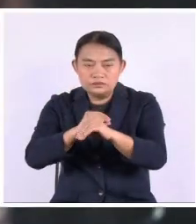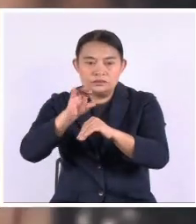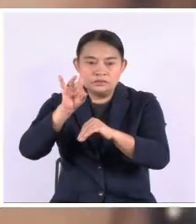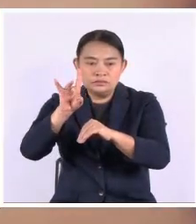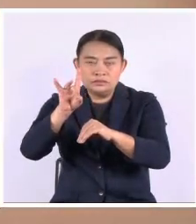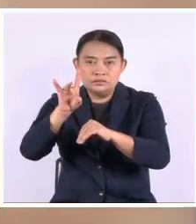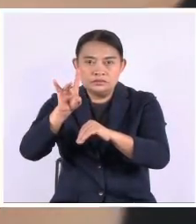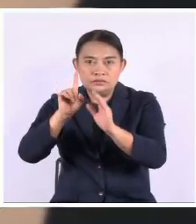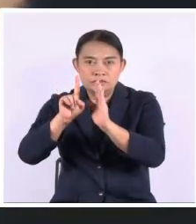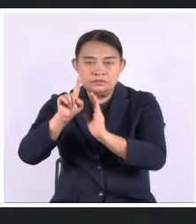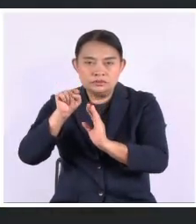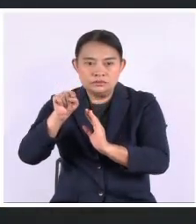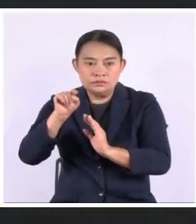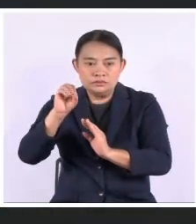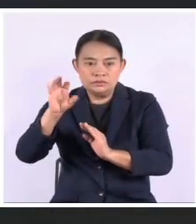เวิร์คพอยท์หมายเลข 23เส้นเดือนกับ